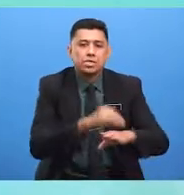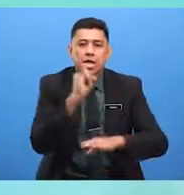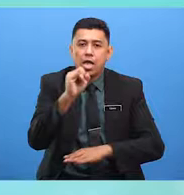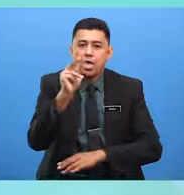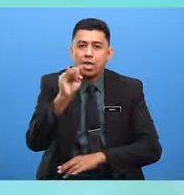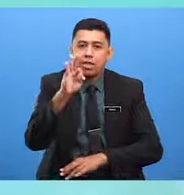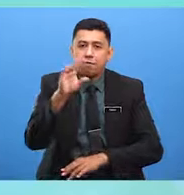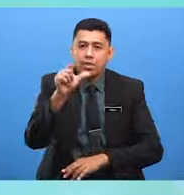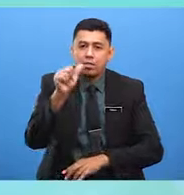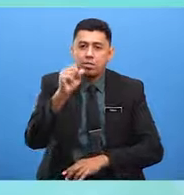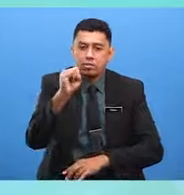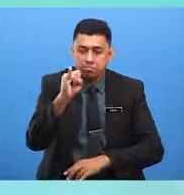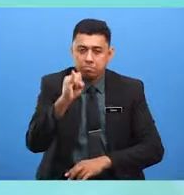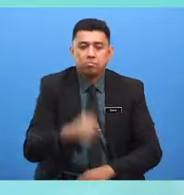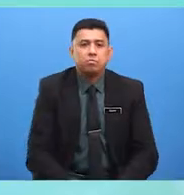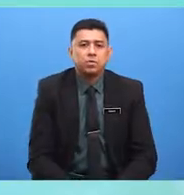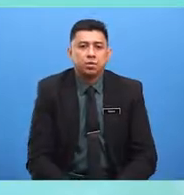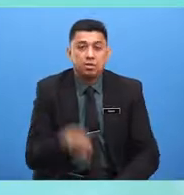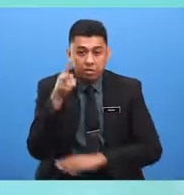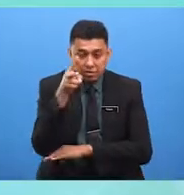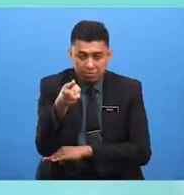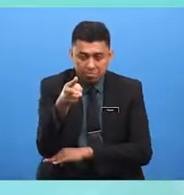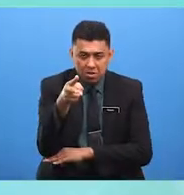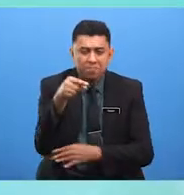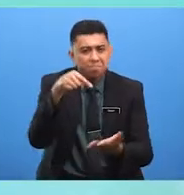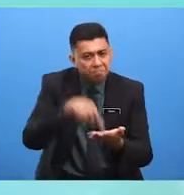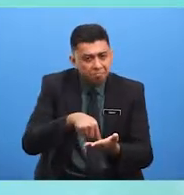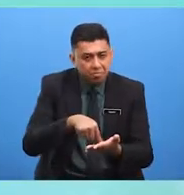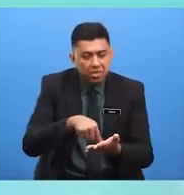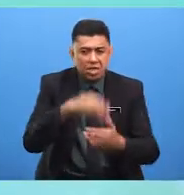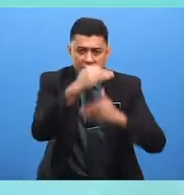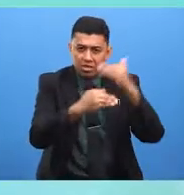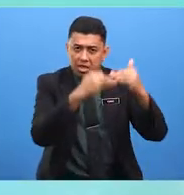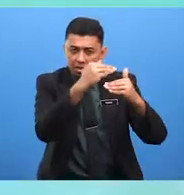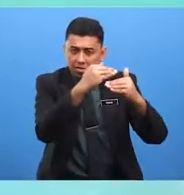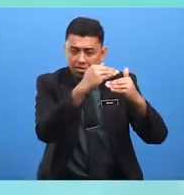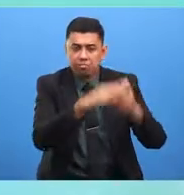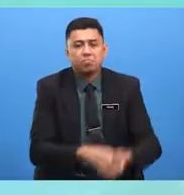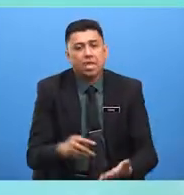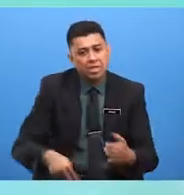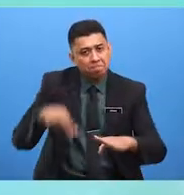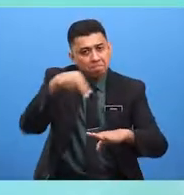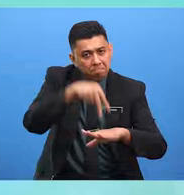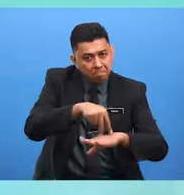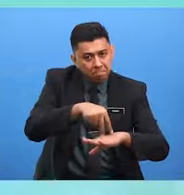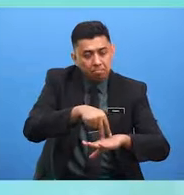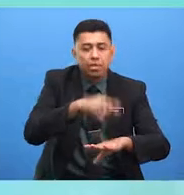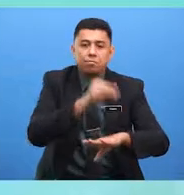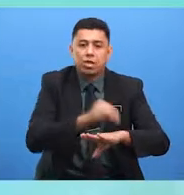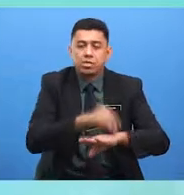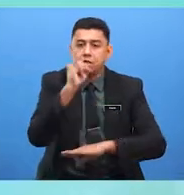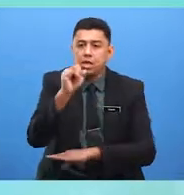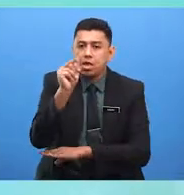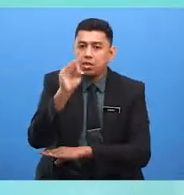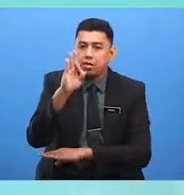semasih berlakunya inflasi Misbah Riza tunai ini harus dinaikkan semua seikhlas Hai